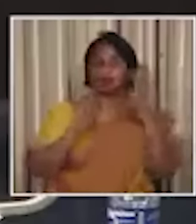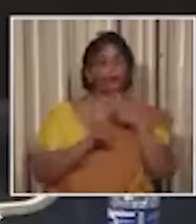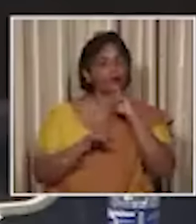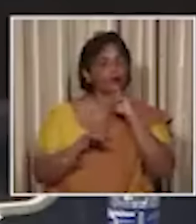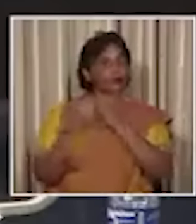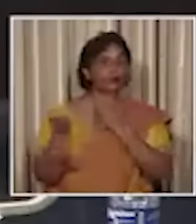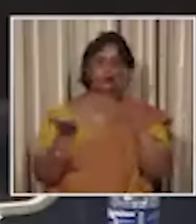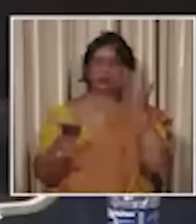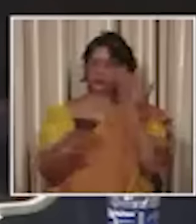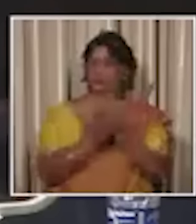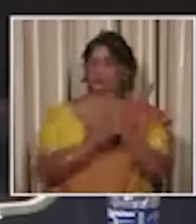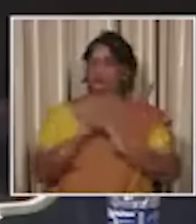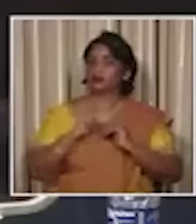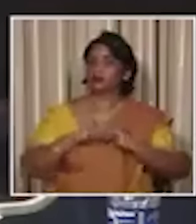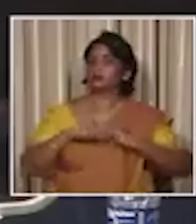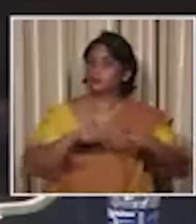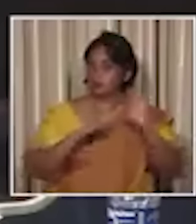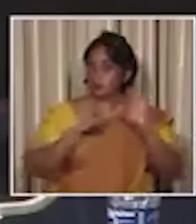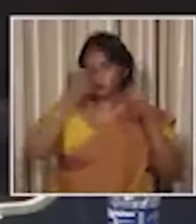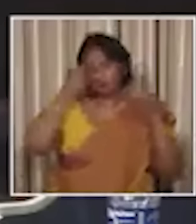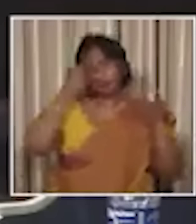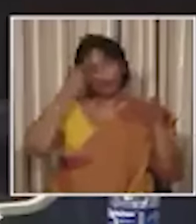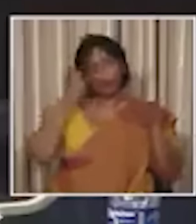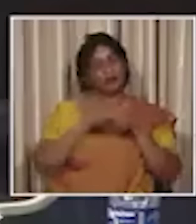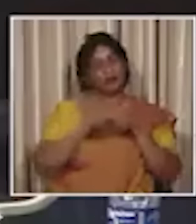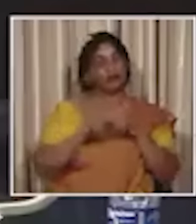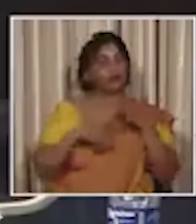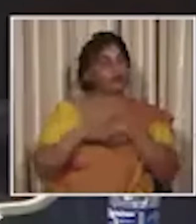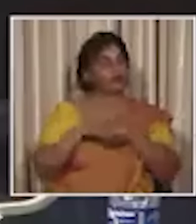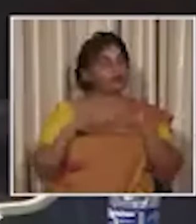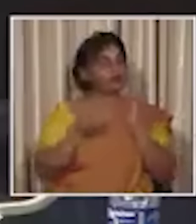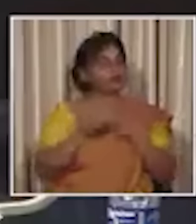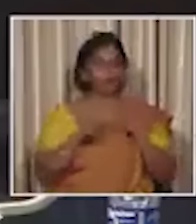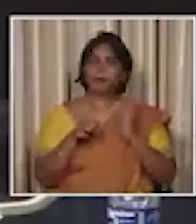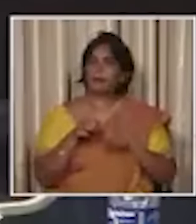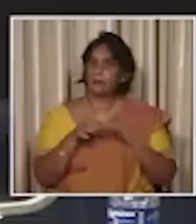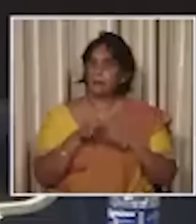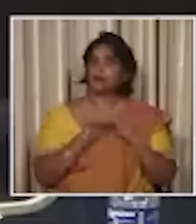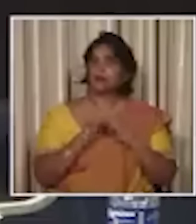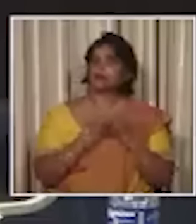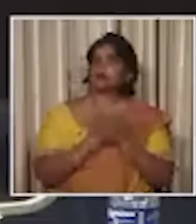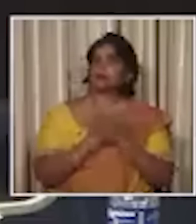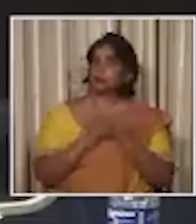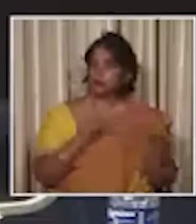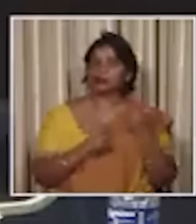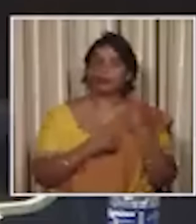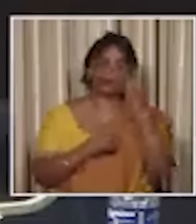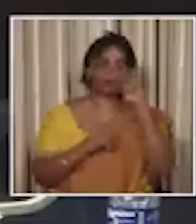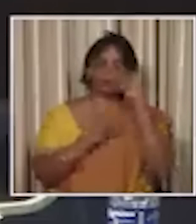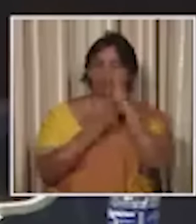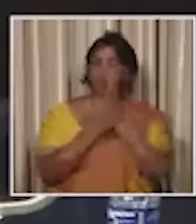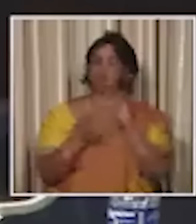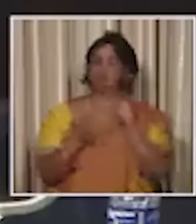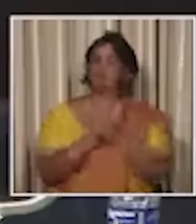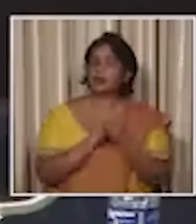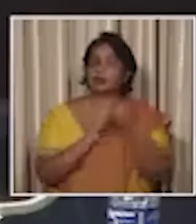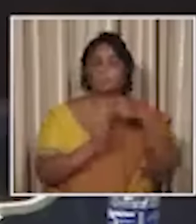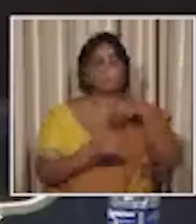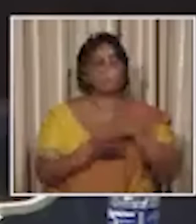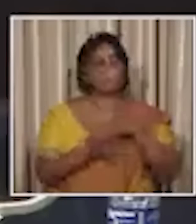கேட்டுக்கொள்வதோடு அதே நேரத்திலே இனப்பிரச்சினைக்கு தீர்வாக 13ஆம் திருத்தச் சட்டம் மற்றும் மாகாண சபை தேர்தல்களை நடத்துவது தொடர்பான விடயங்கள் தான்